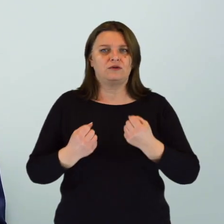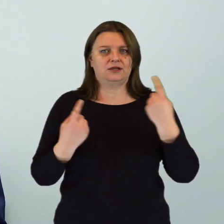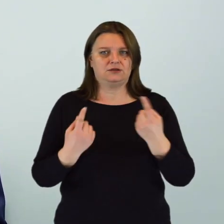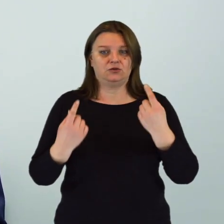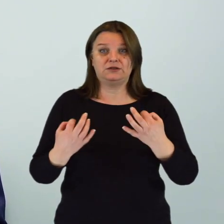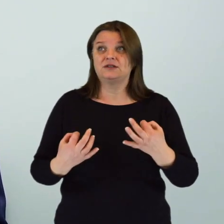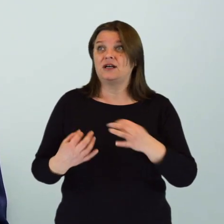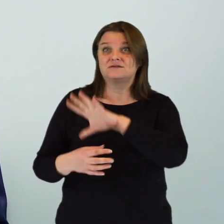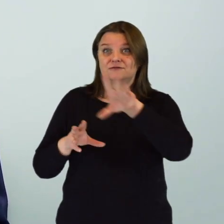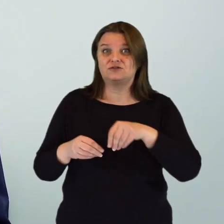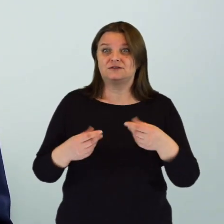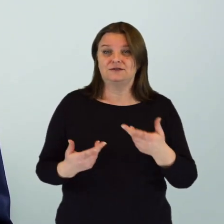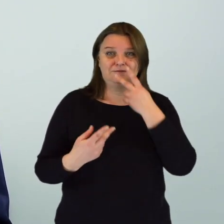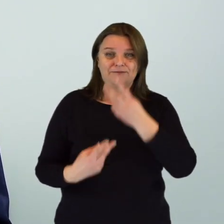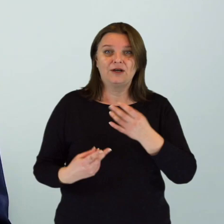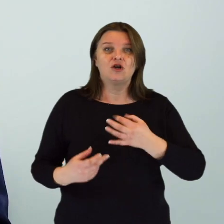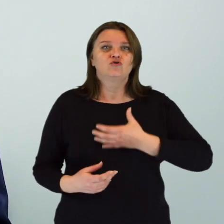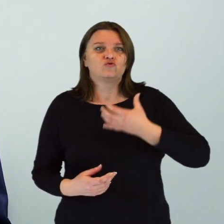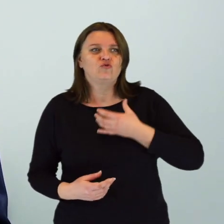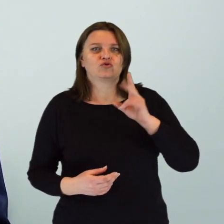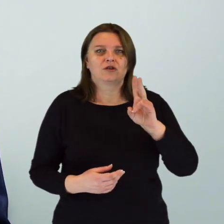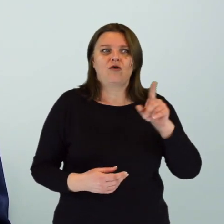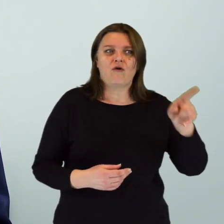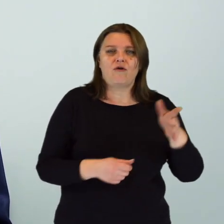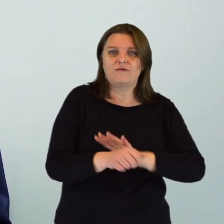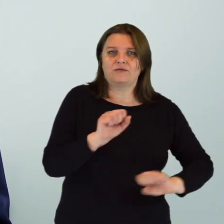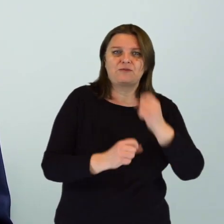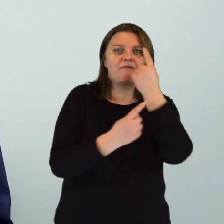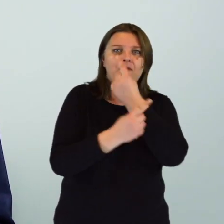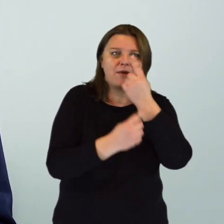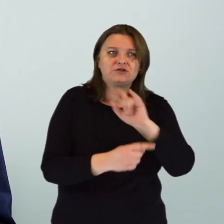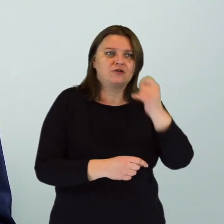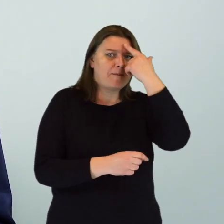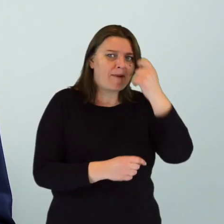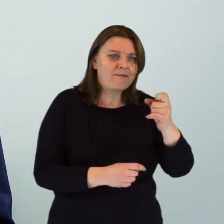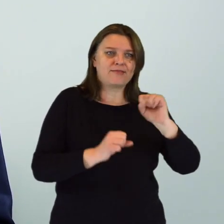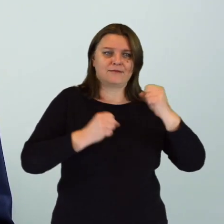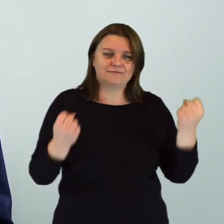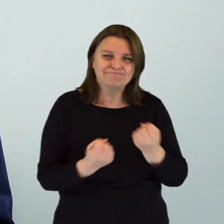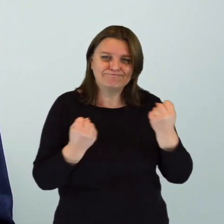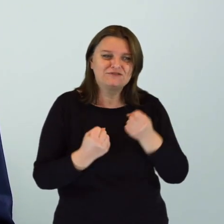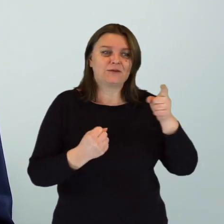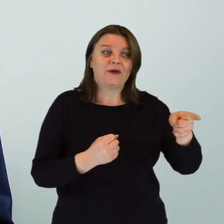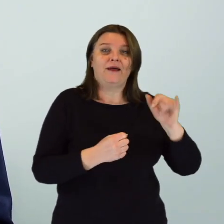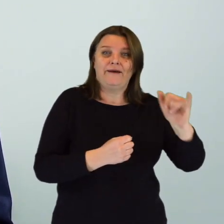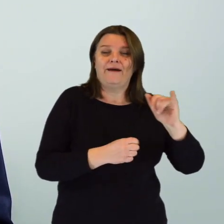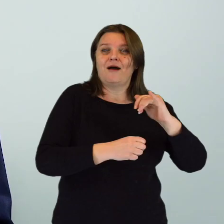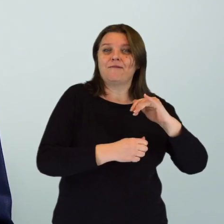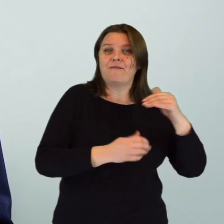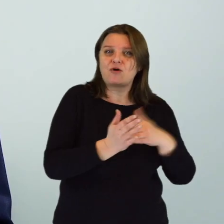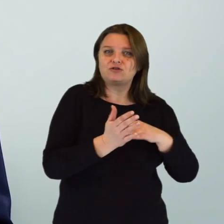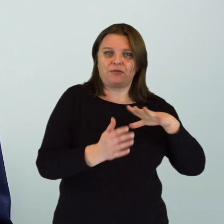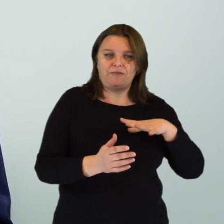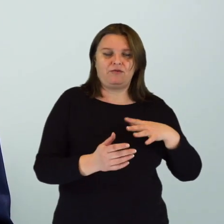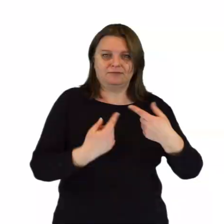trudnej sytuacji, którą przeżywamy, czuli, że ktoś o nich myśli, że ktoś o nich pamięta, że ktoś stara się, żeby ich potrzeby